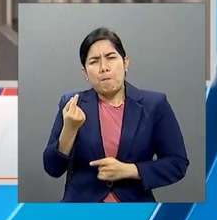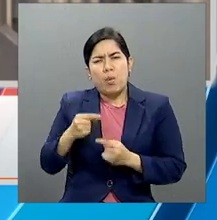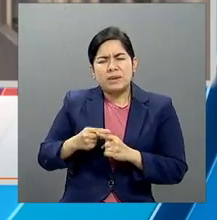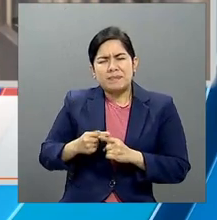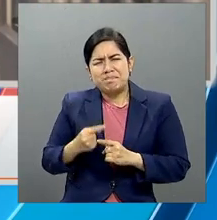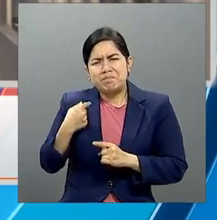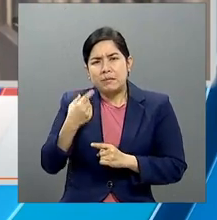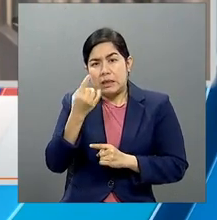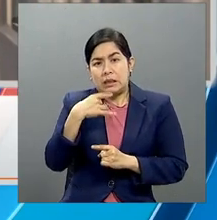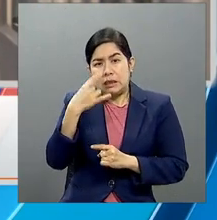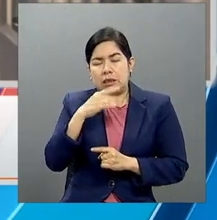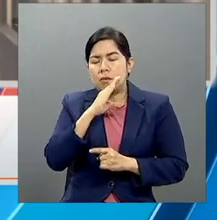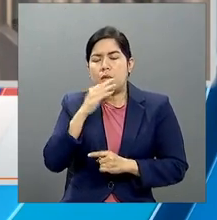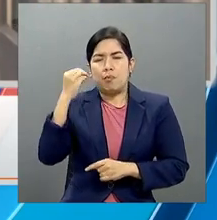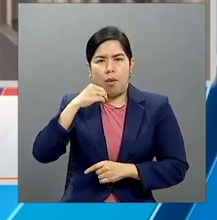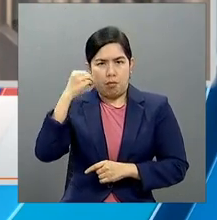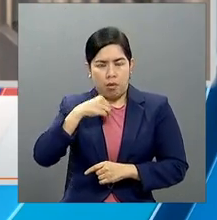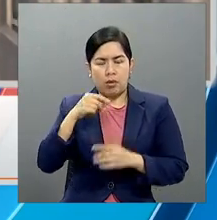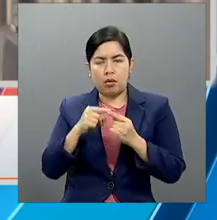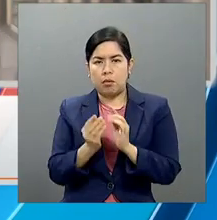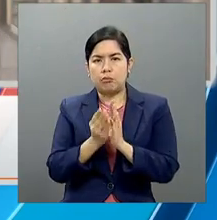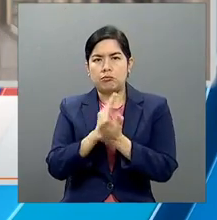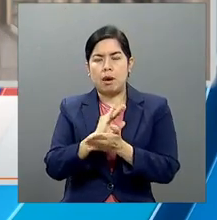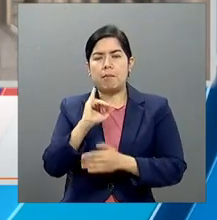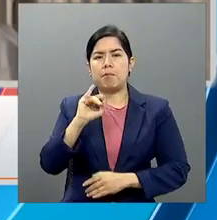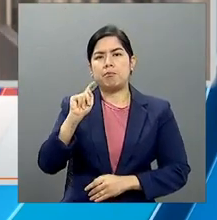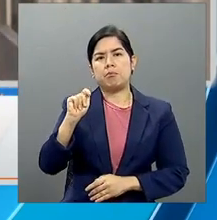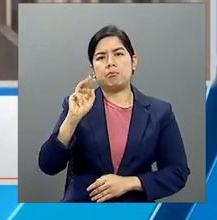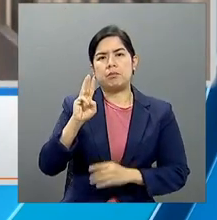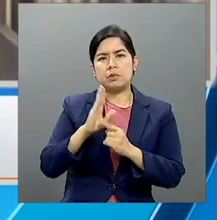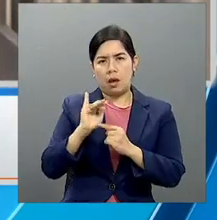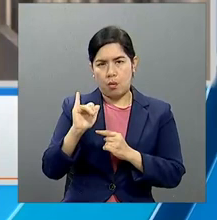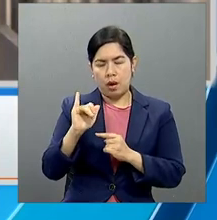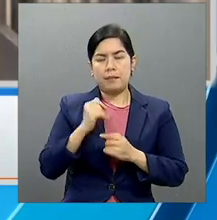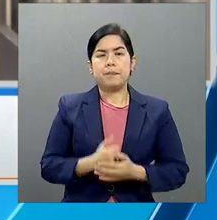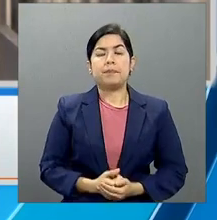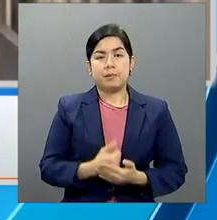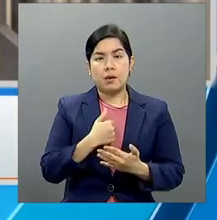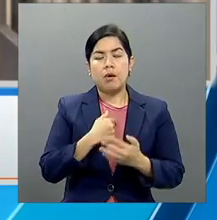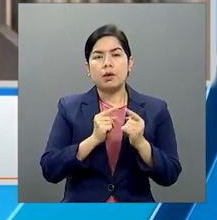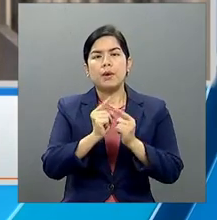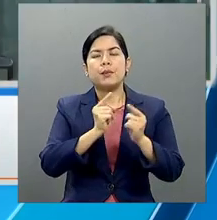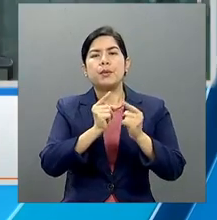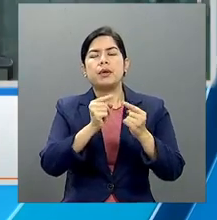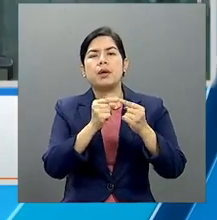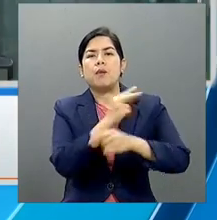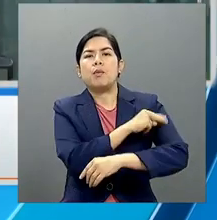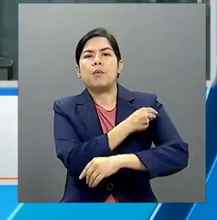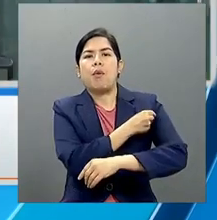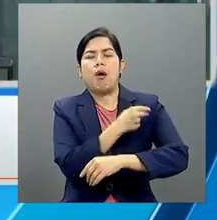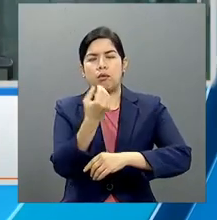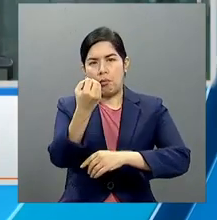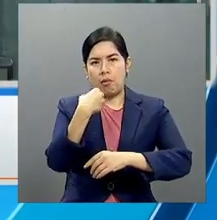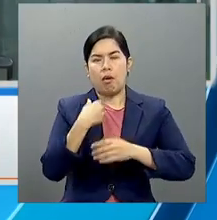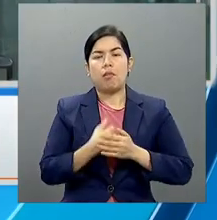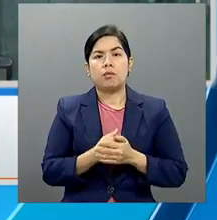ายปัจจัยที่ทำให้เกิดขึ้นได้จริงๆแล้วก็เมื่อสักครู่มีโอกาสคุยคุณหมอก่อนเข้ารายการนะคะคุณหมอบอกว่าตัวเลขหนึ่งที่น่าเป็นห่วงคือผู้ป่วย